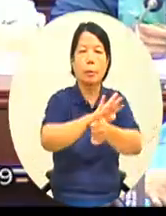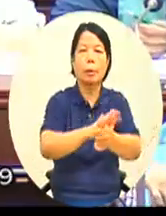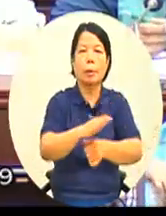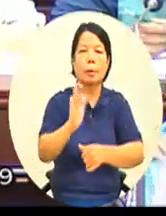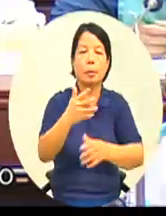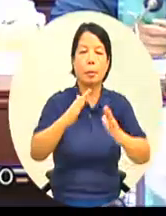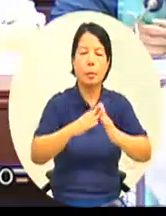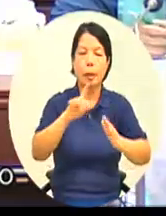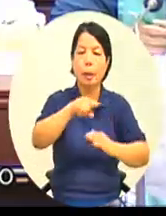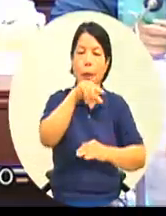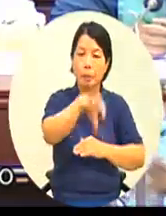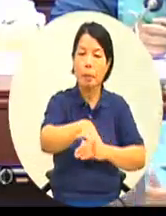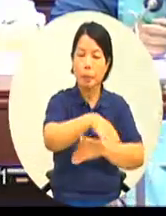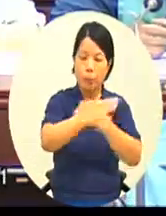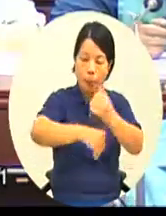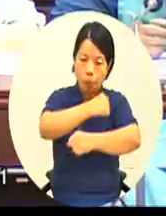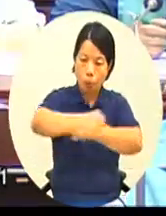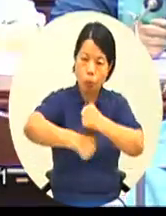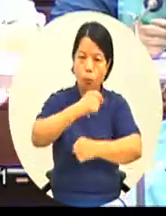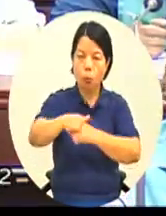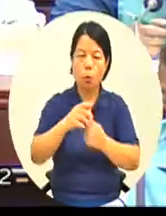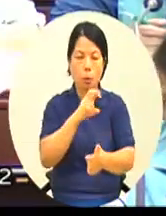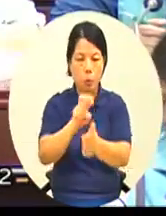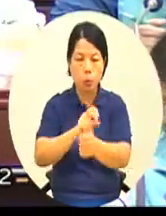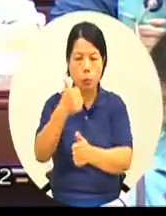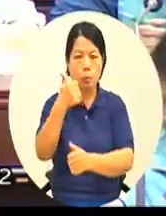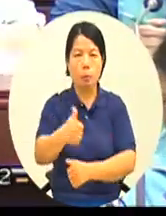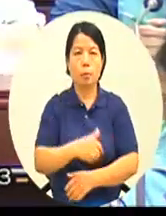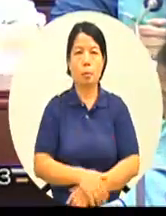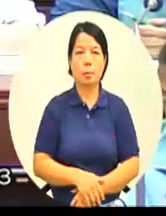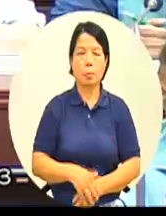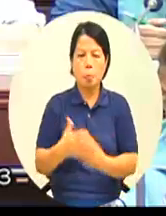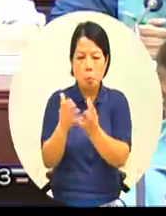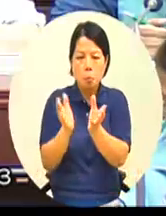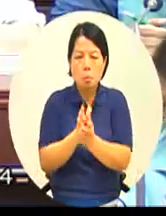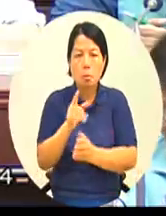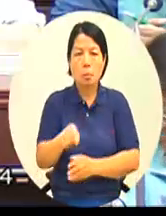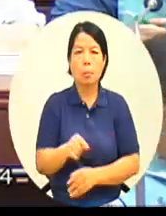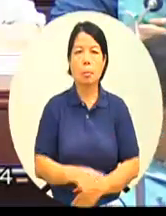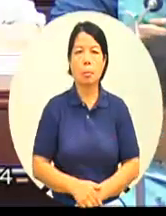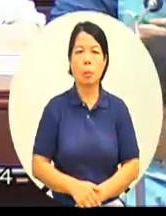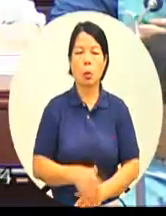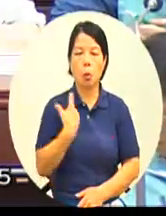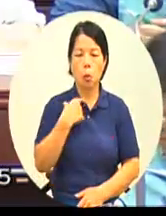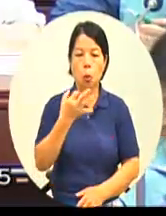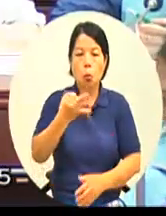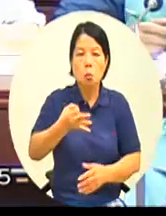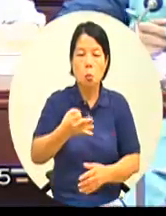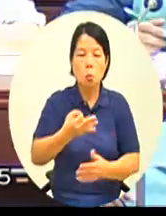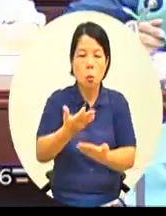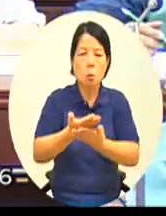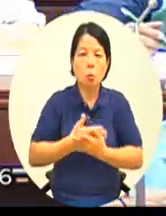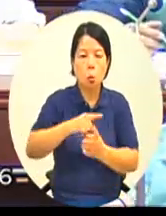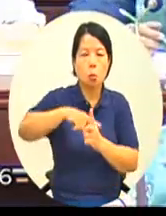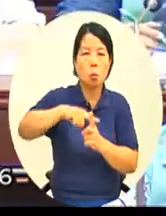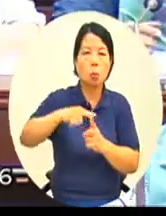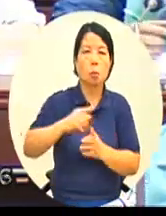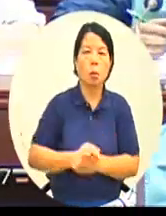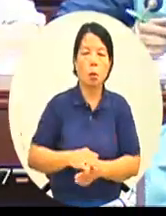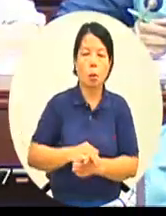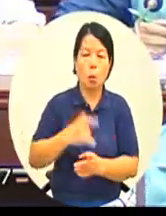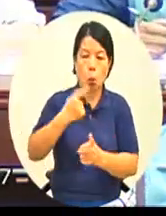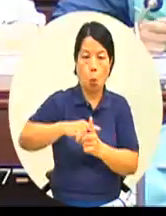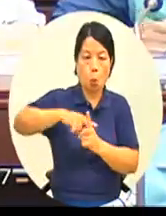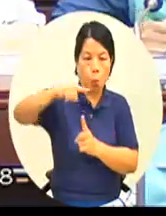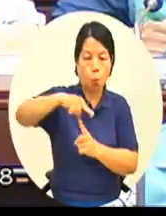的活动类，其实也是照顾得很好，哈，那但是有一些我们收费标准可以比较。收费比较高，他有能力